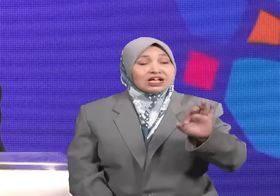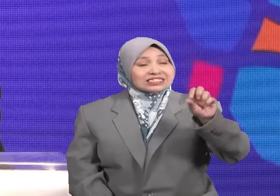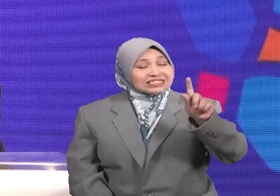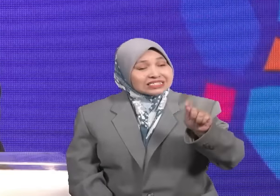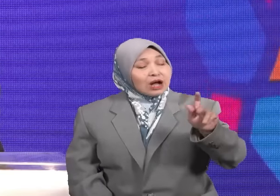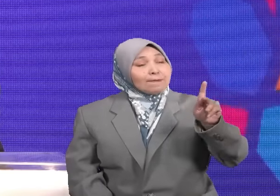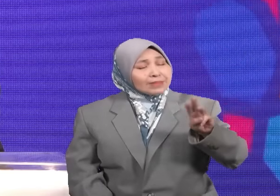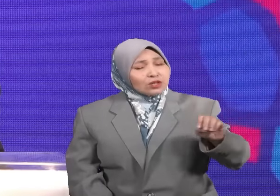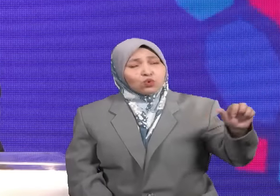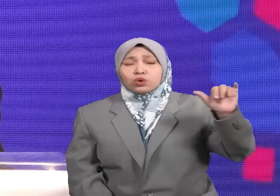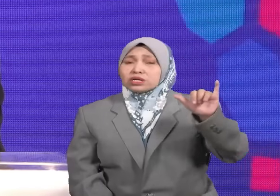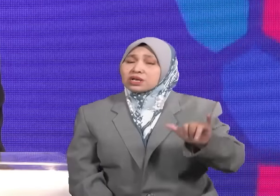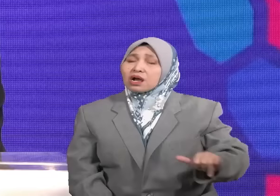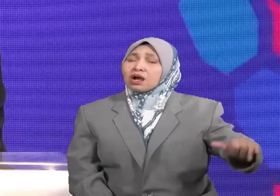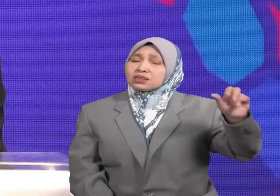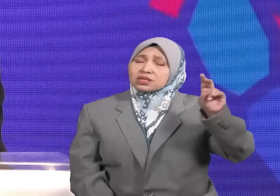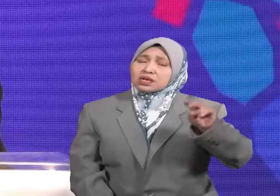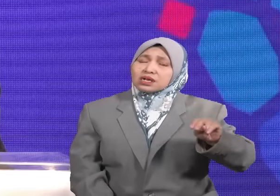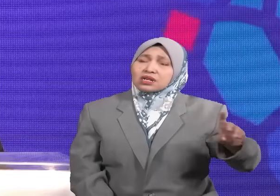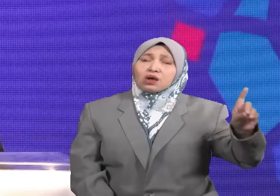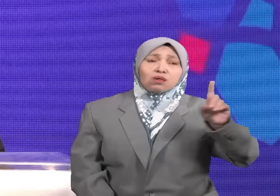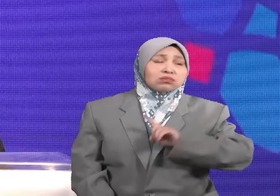فاستمعوا يهدينا الله